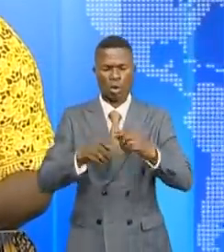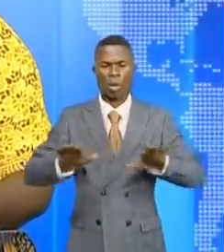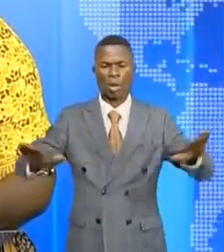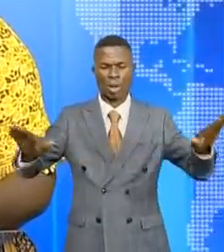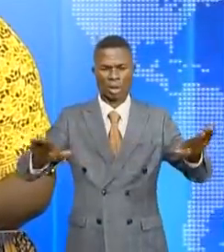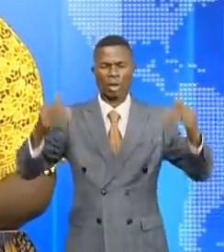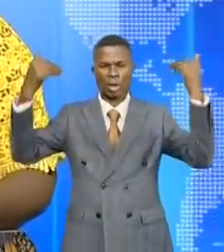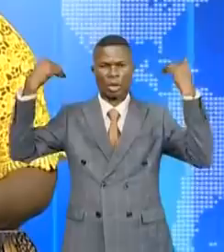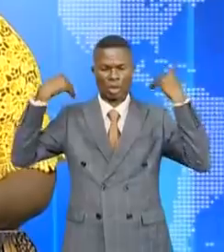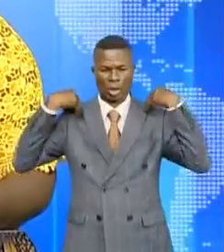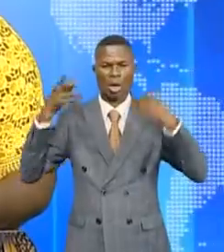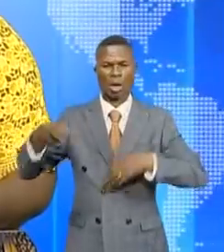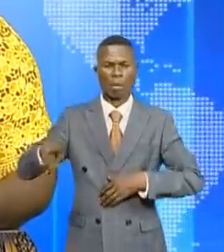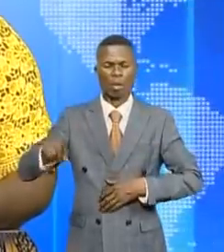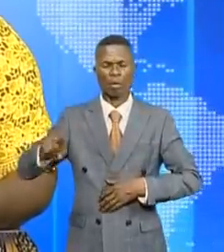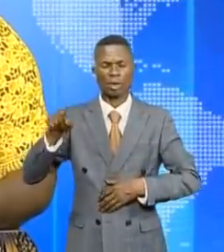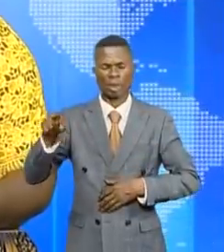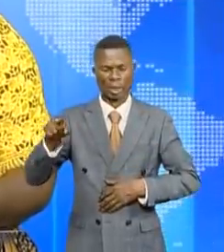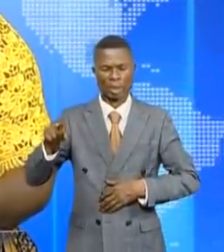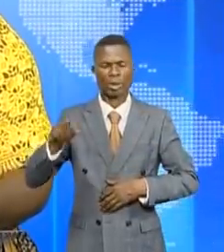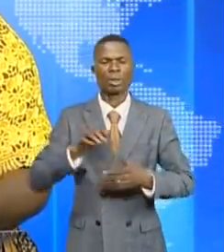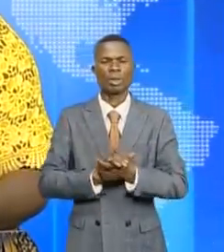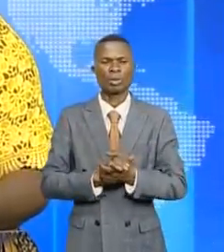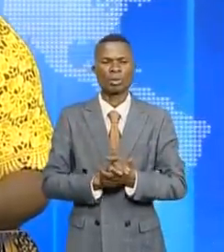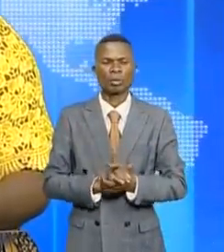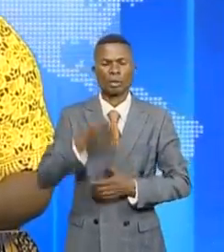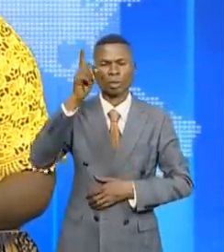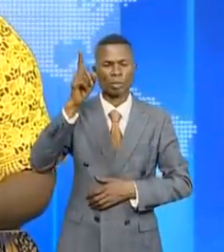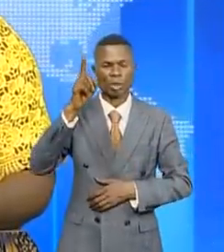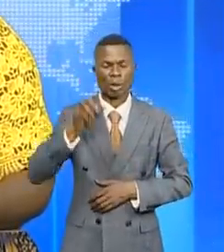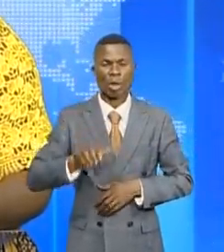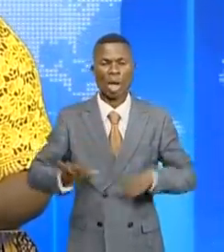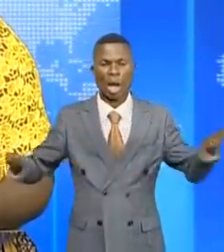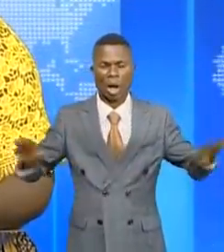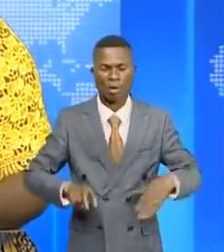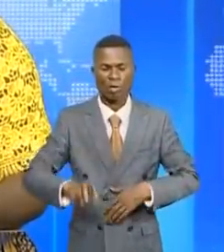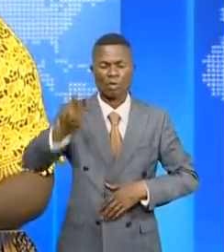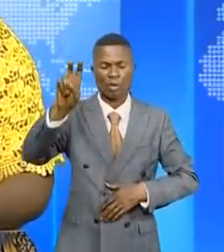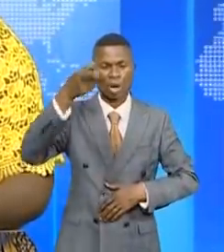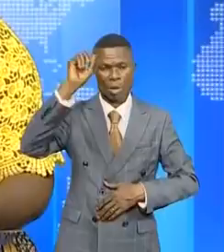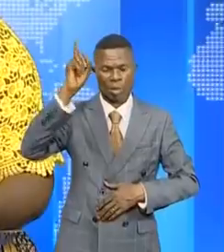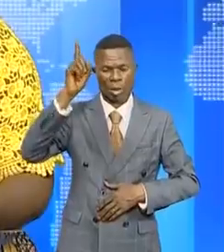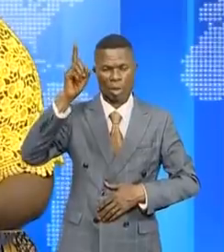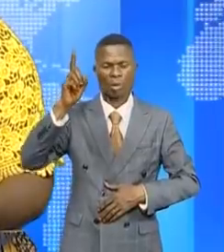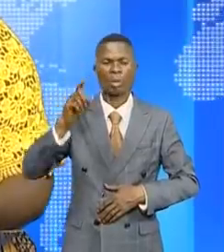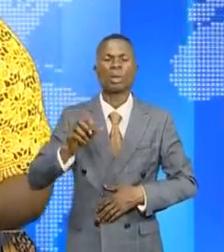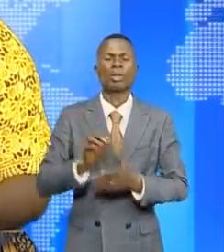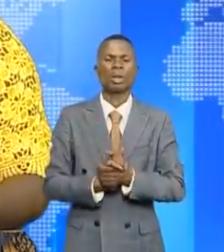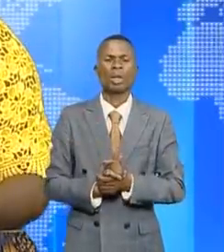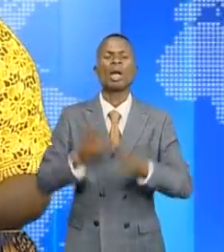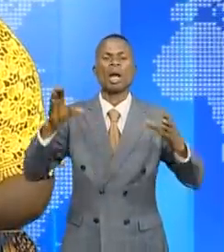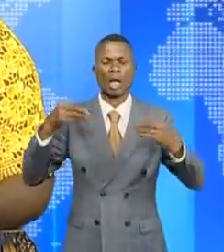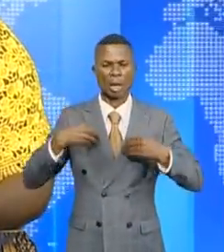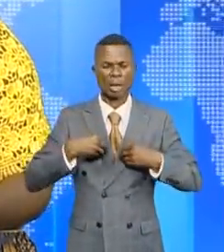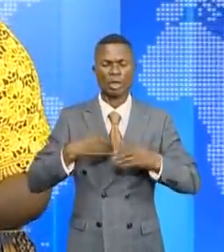les autorités gouvernementales. Le premier vol de la compagnie aérienne nationale est confirmé pour